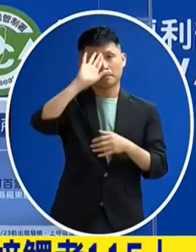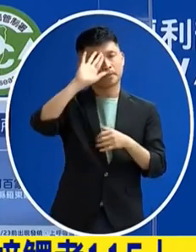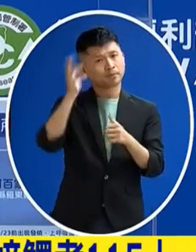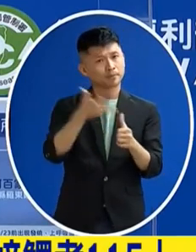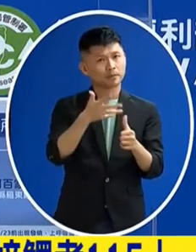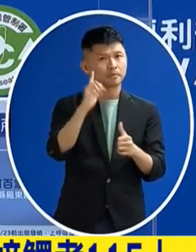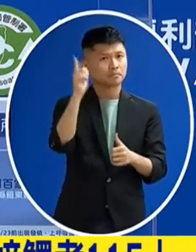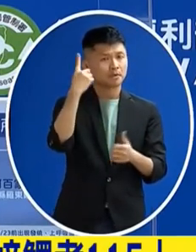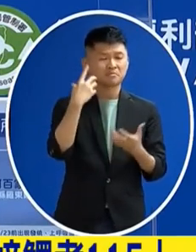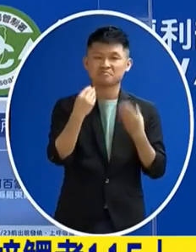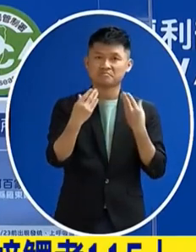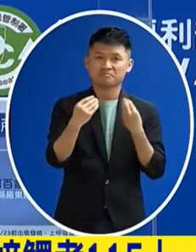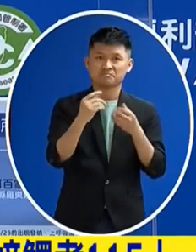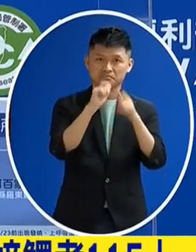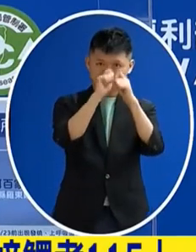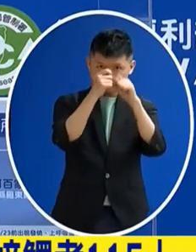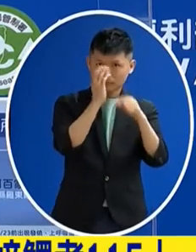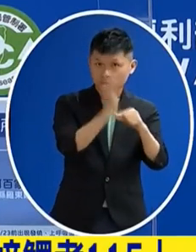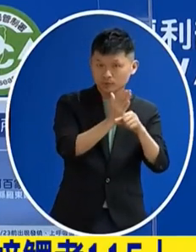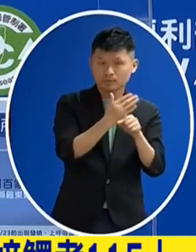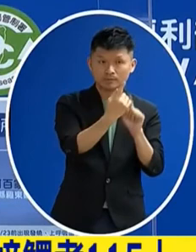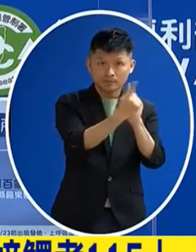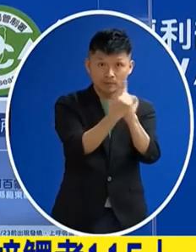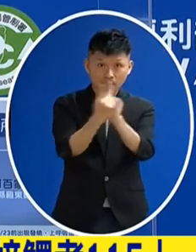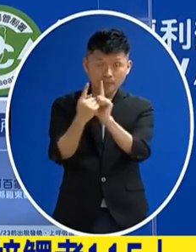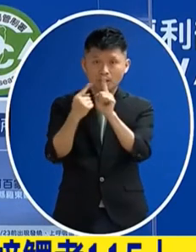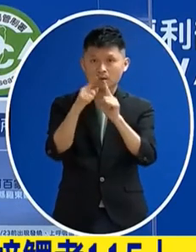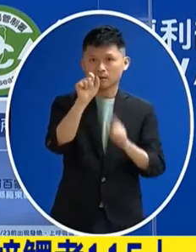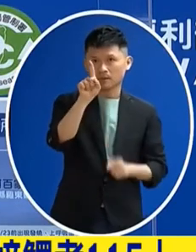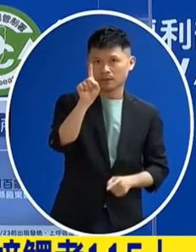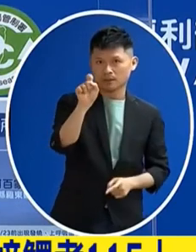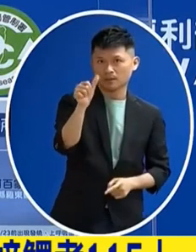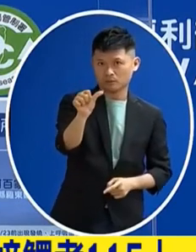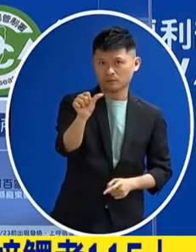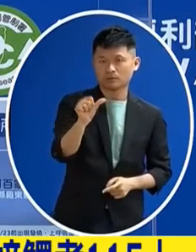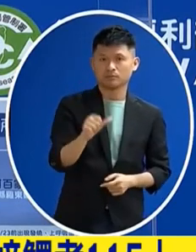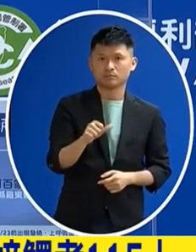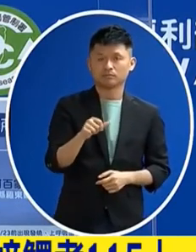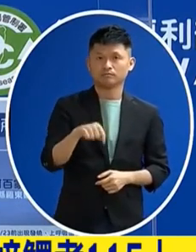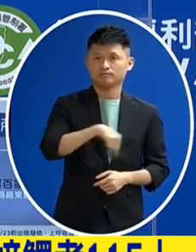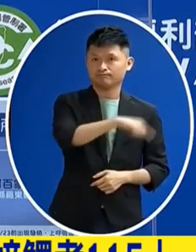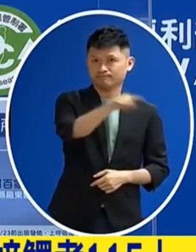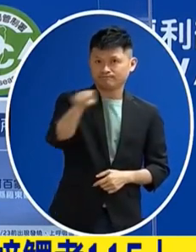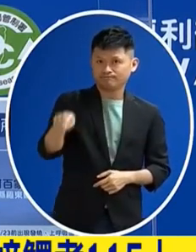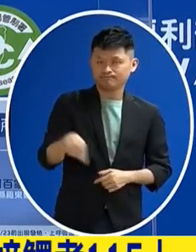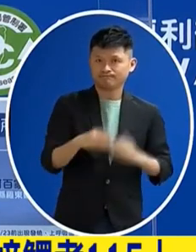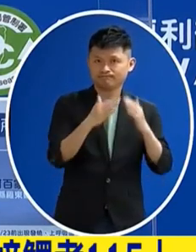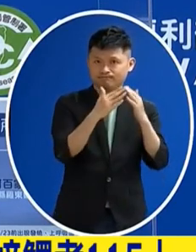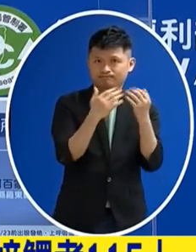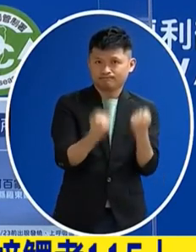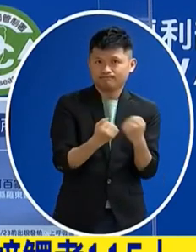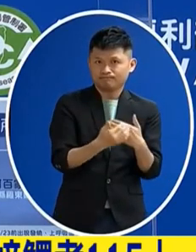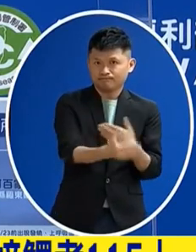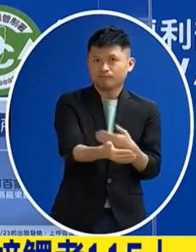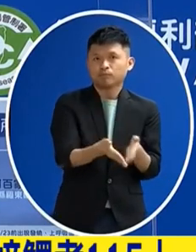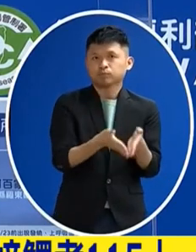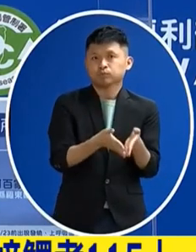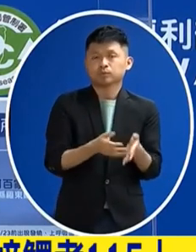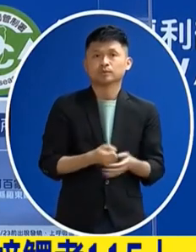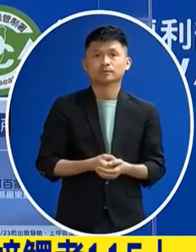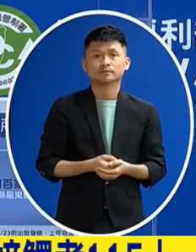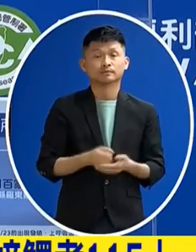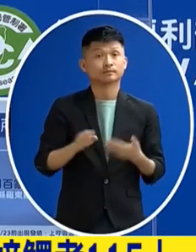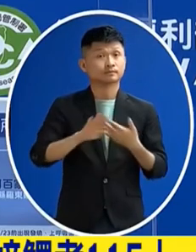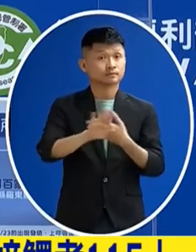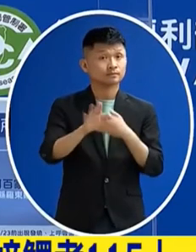也待厘清，初步掌握个案接触者115人，都列为居家隔离，那其